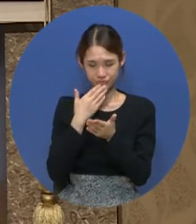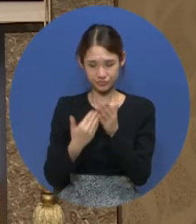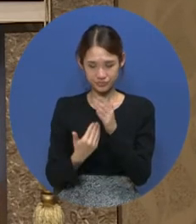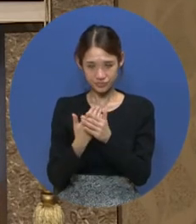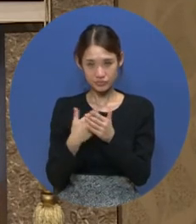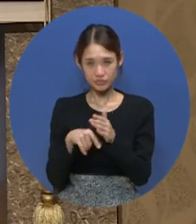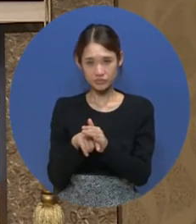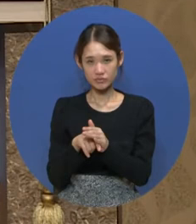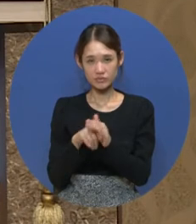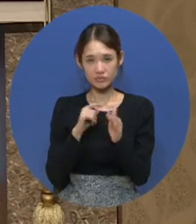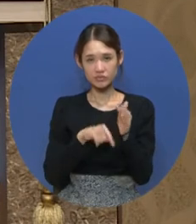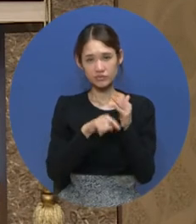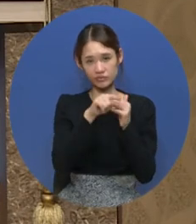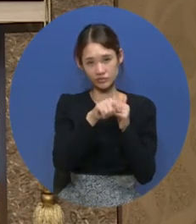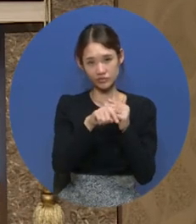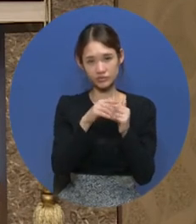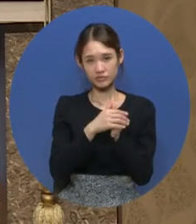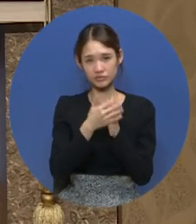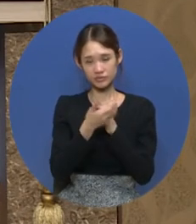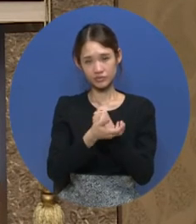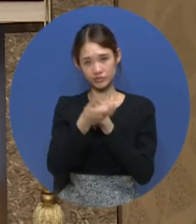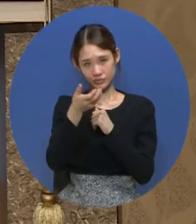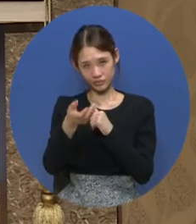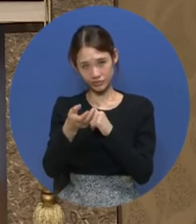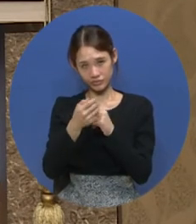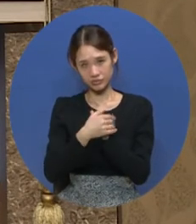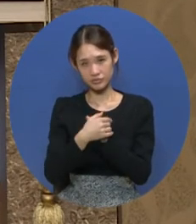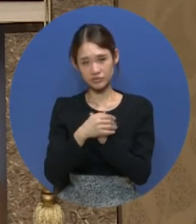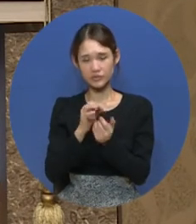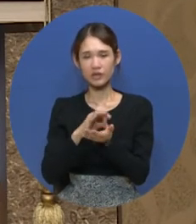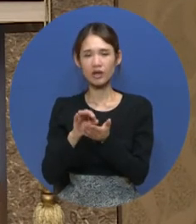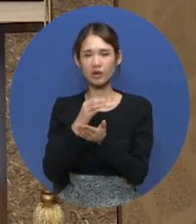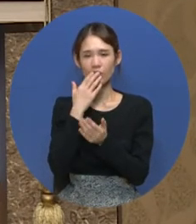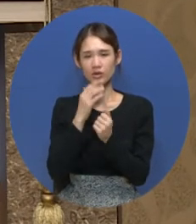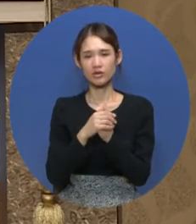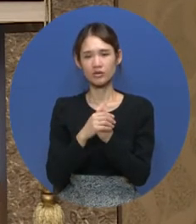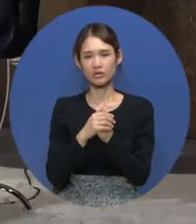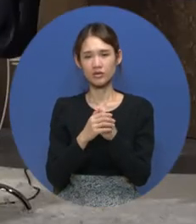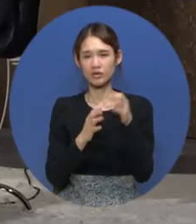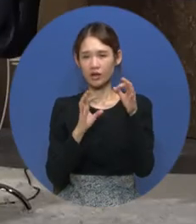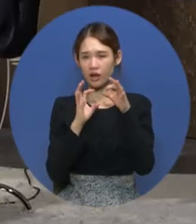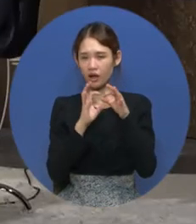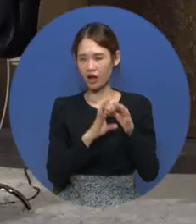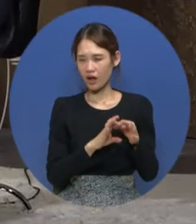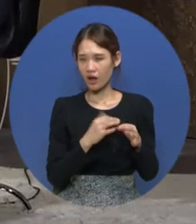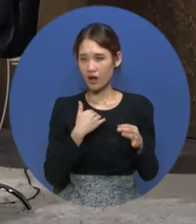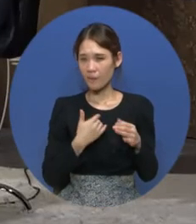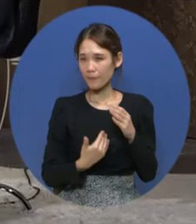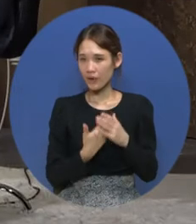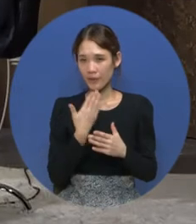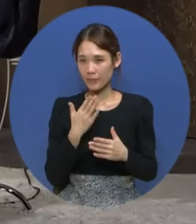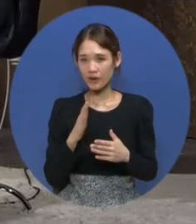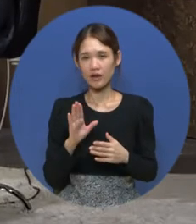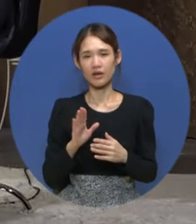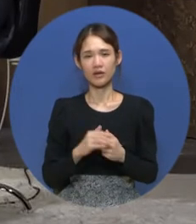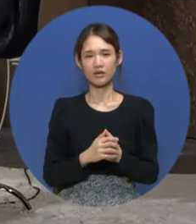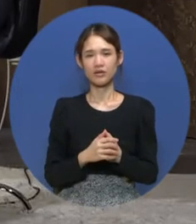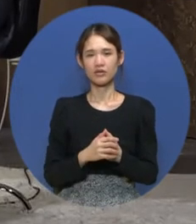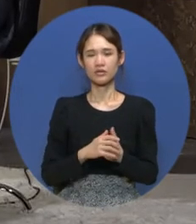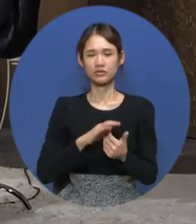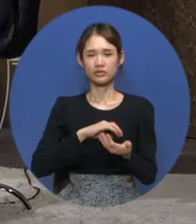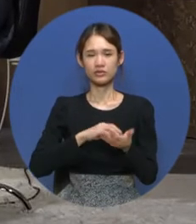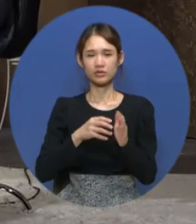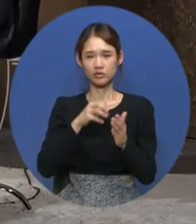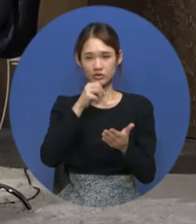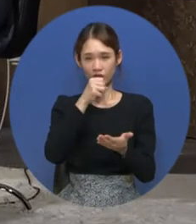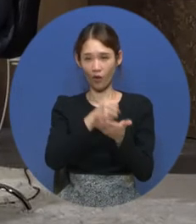외부로 나가 쓸 수 있는 이 동영상 소 발생기 나를 사용할 수가 있습니다 수시로 하고 싶을때 하시는 게 아니에요 4 정해진 그